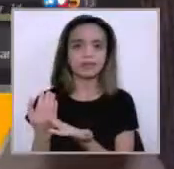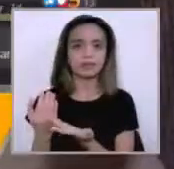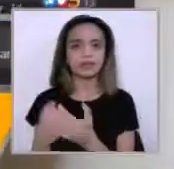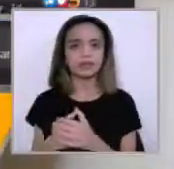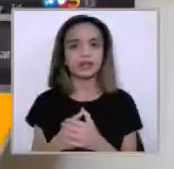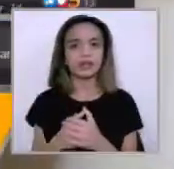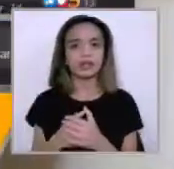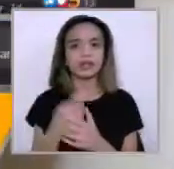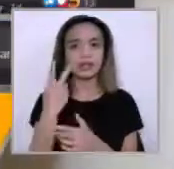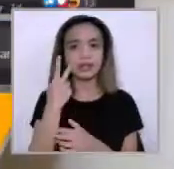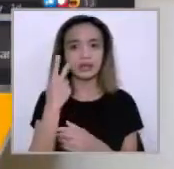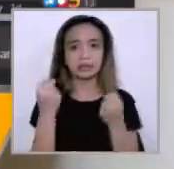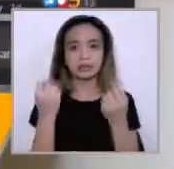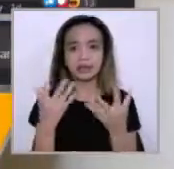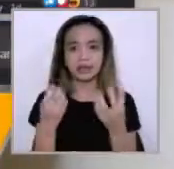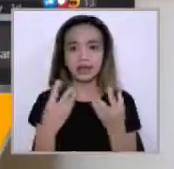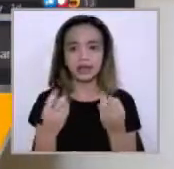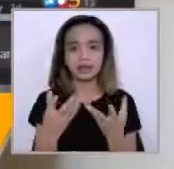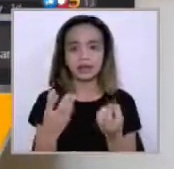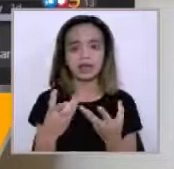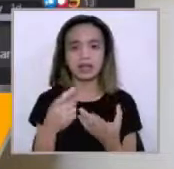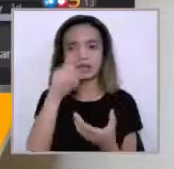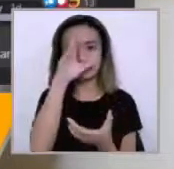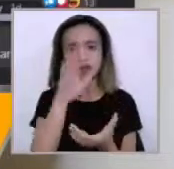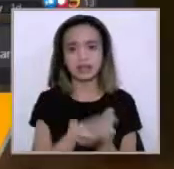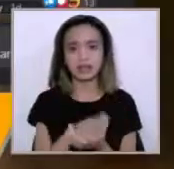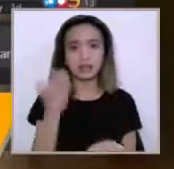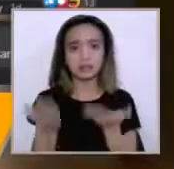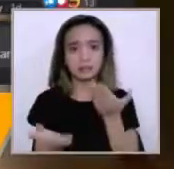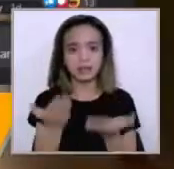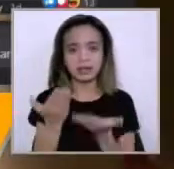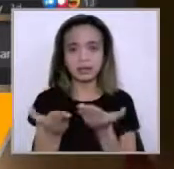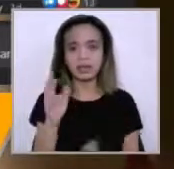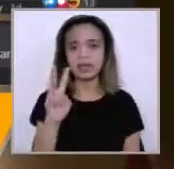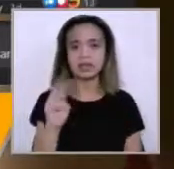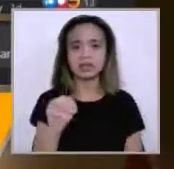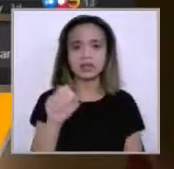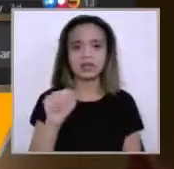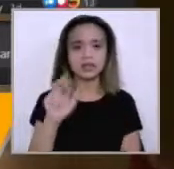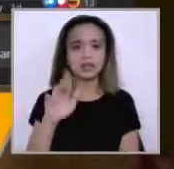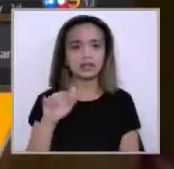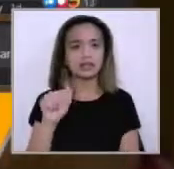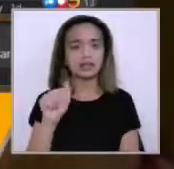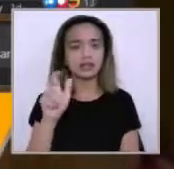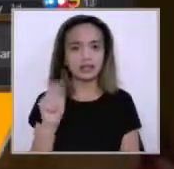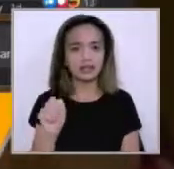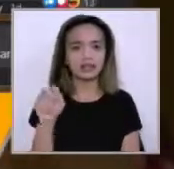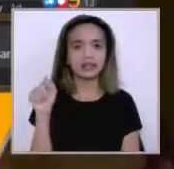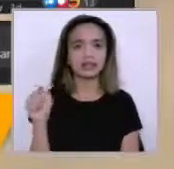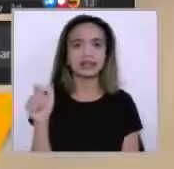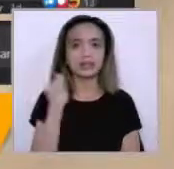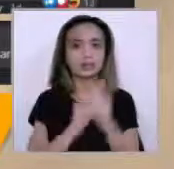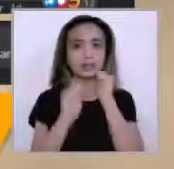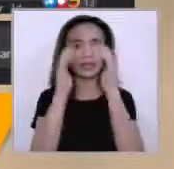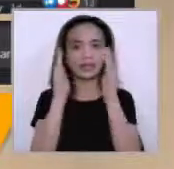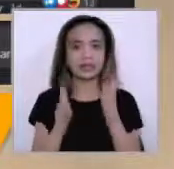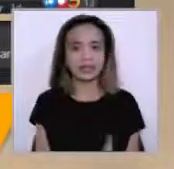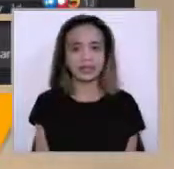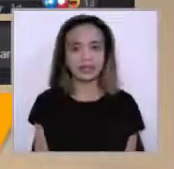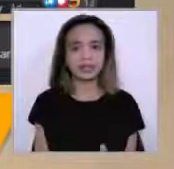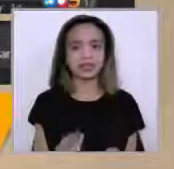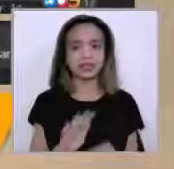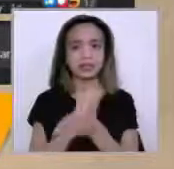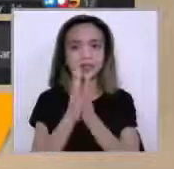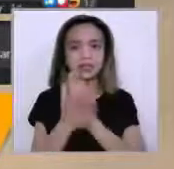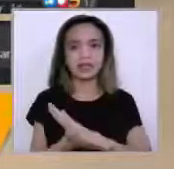mga clue, maraming netizens ang naniniwalang baka si Marian Rivera raw, ang sikat na aktres na tinutukoy ng PEP na